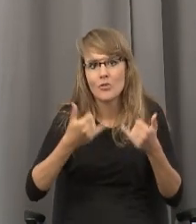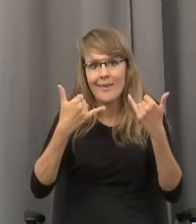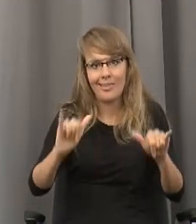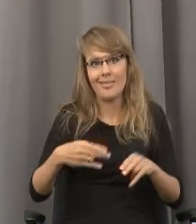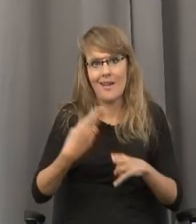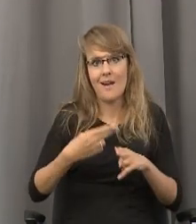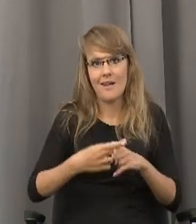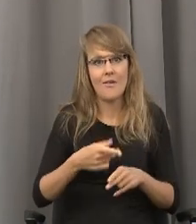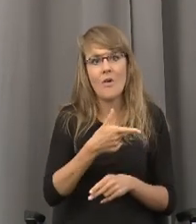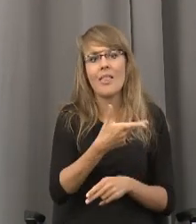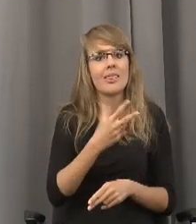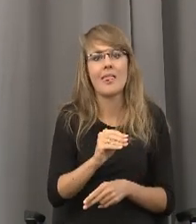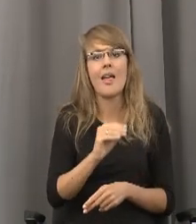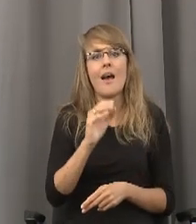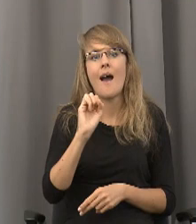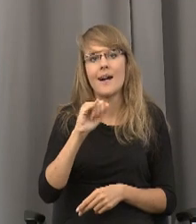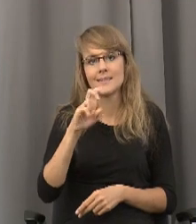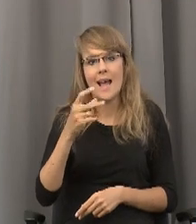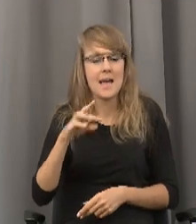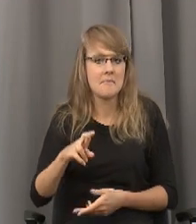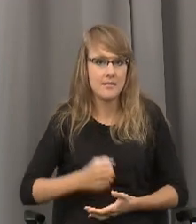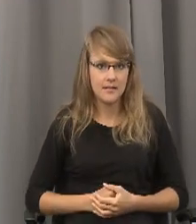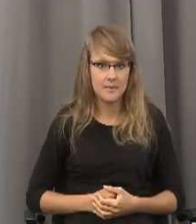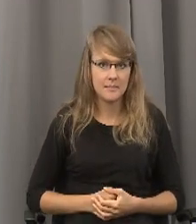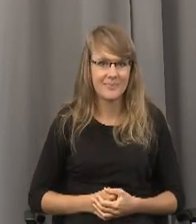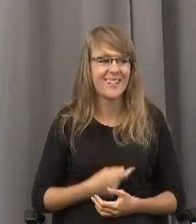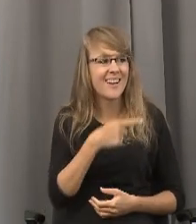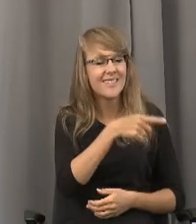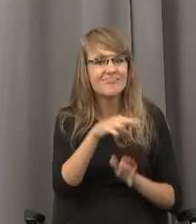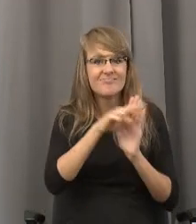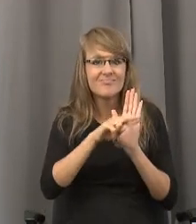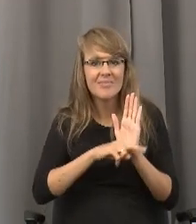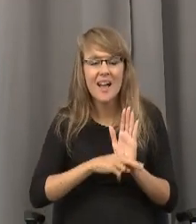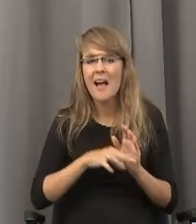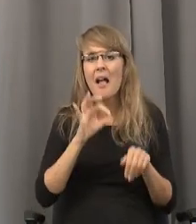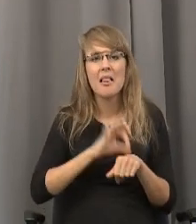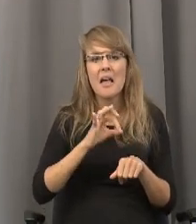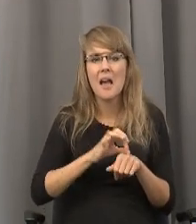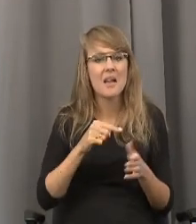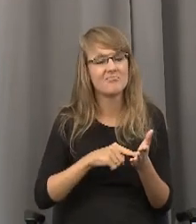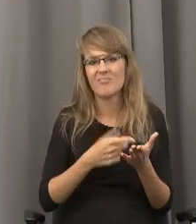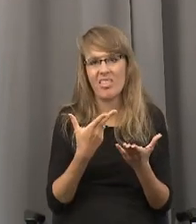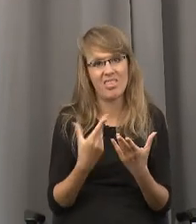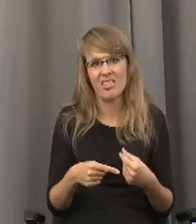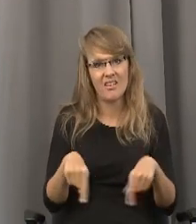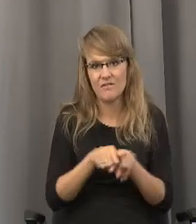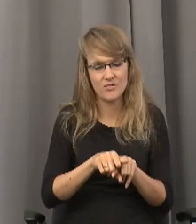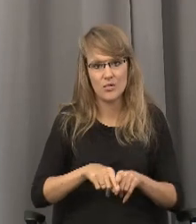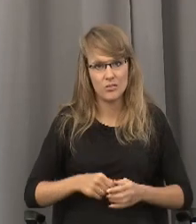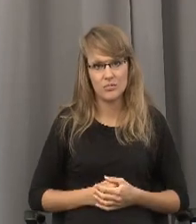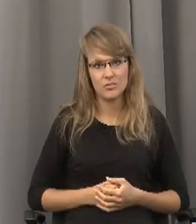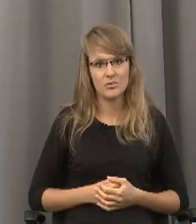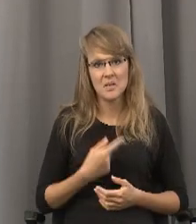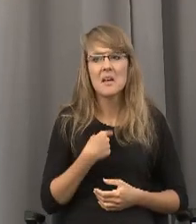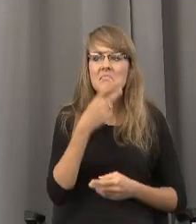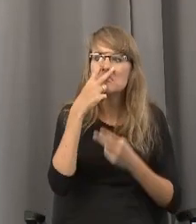niekoniecznie choroba Alzheimera. Ten standard nie jest zachowywany przez lekarzy, co widzę zresztą